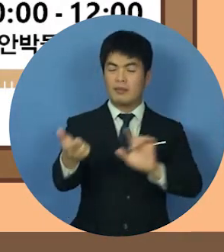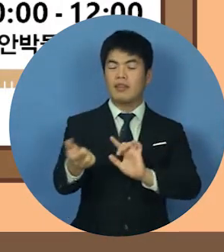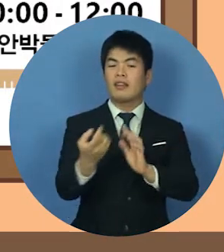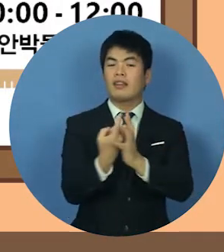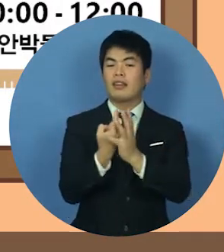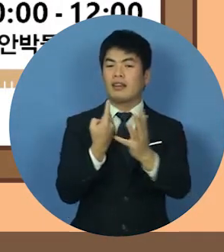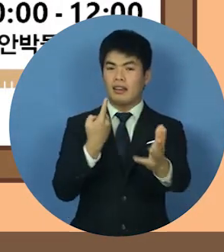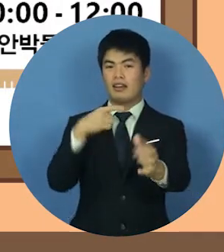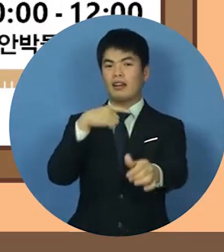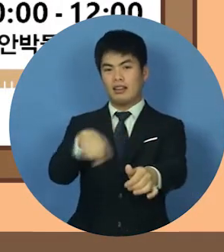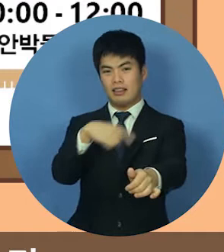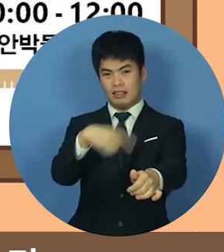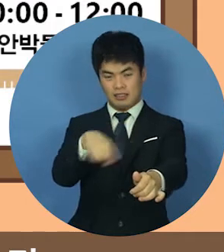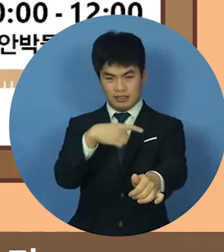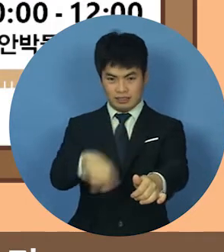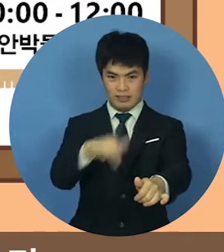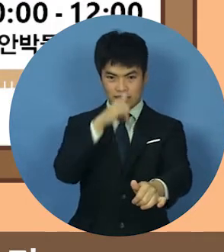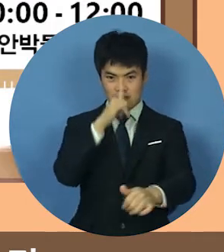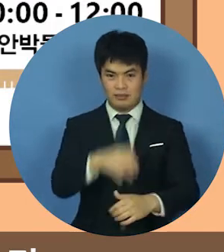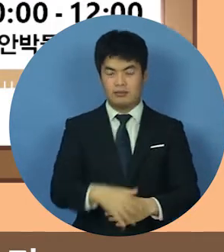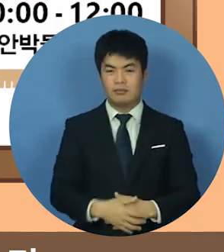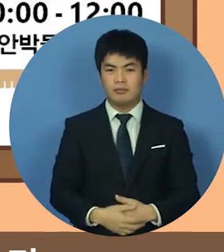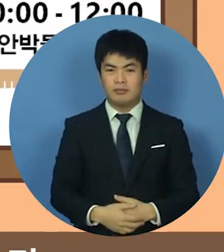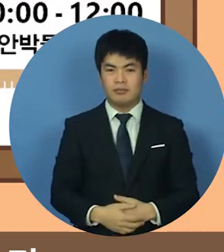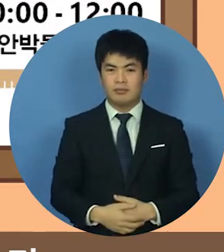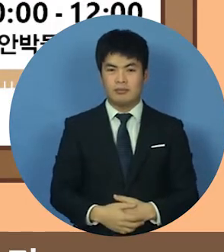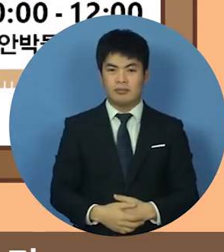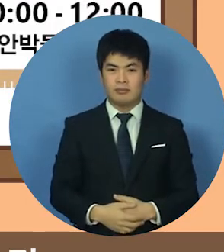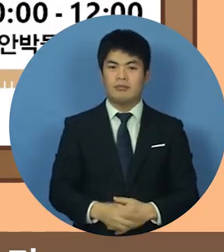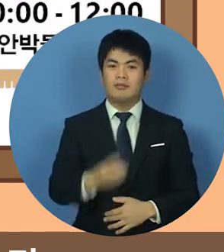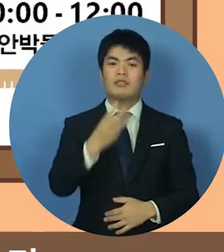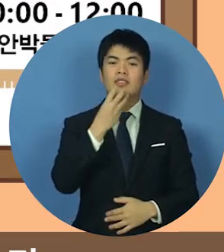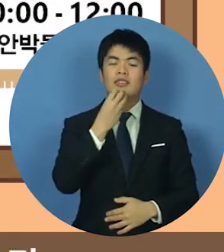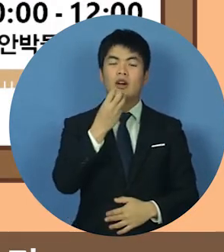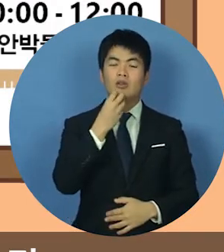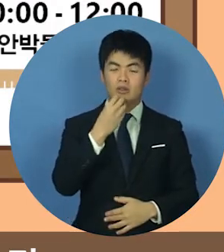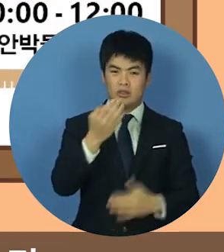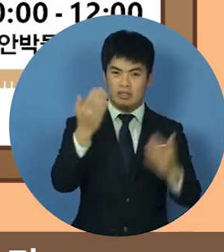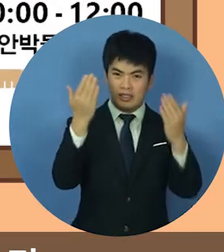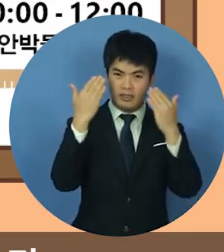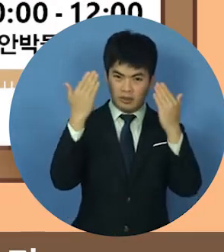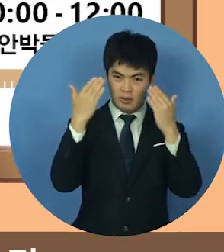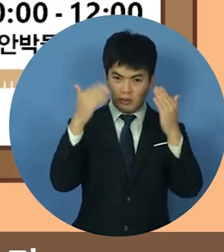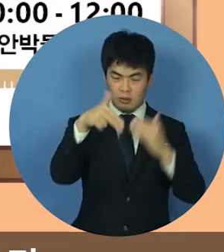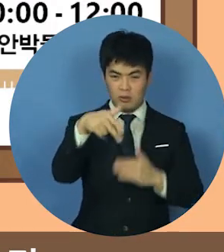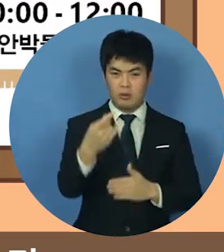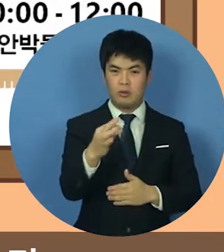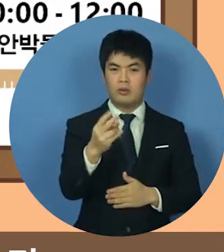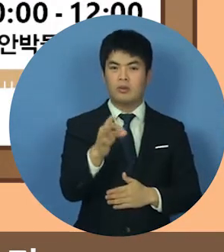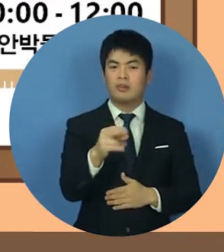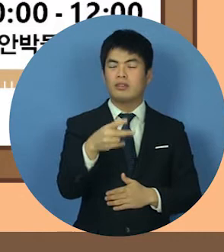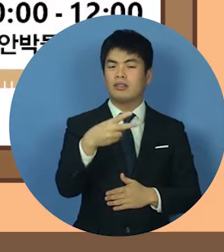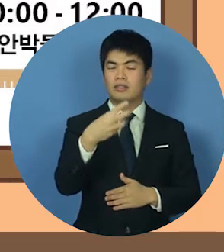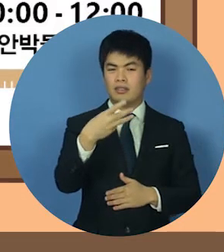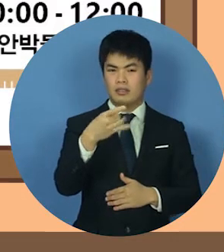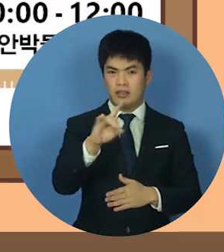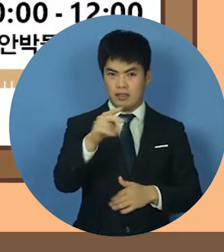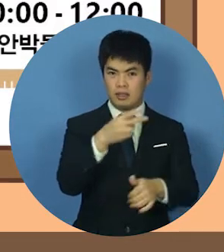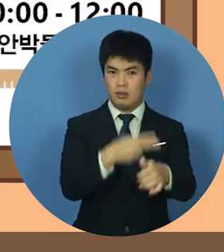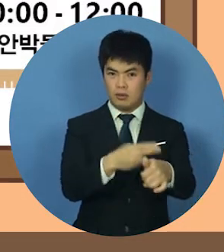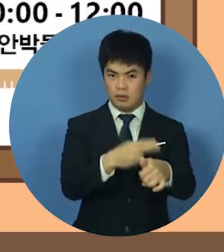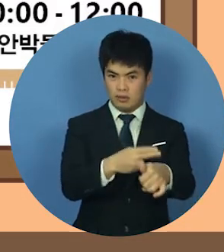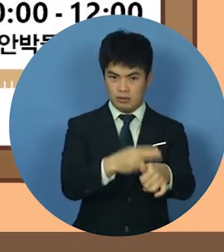개최될 이번 강연은 대한민국 대표 인구학자로 알려진 서울대학교 보건대학원 조영태 교수가 정해진